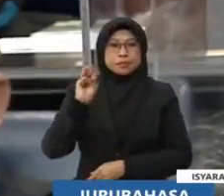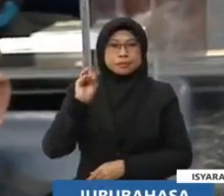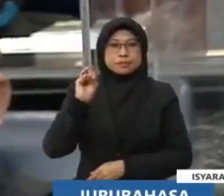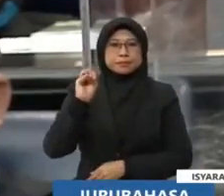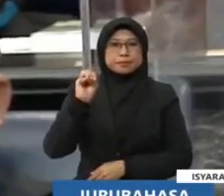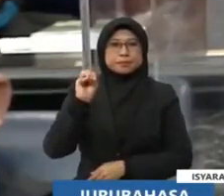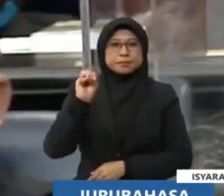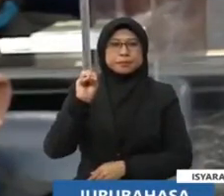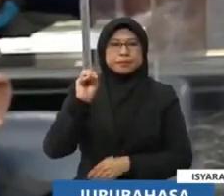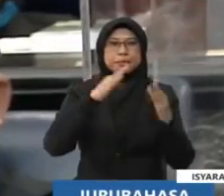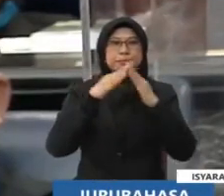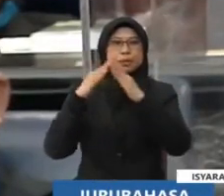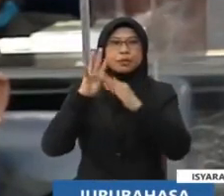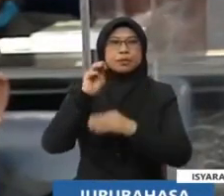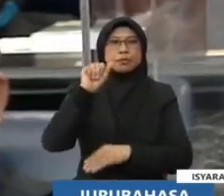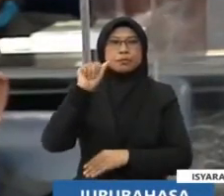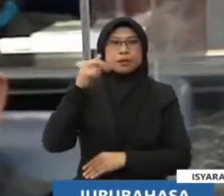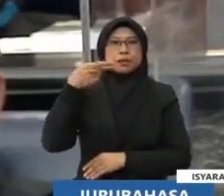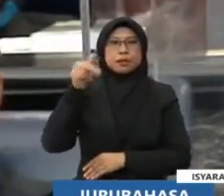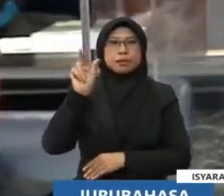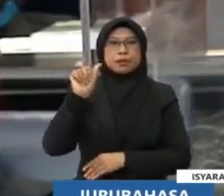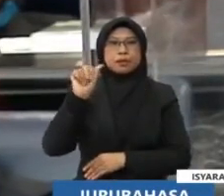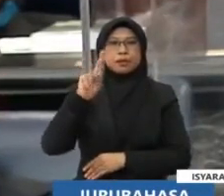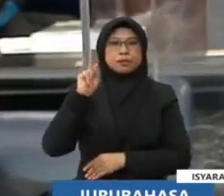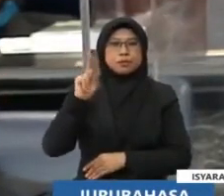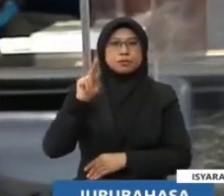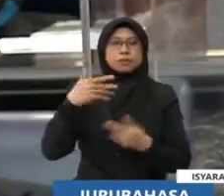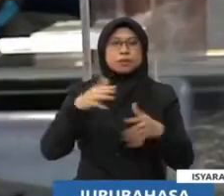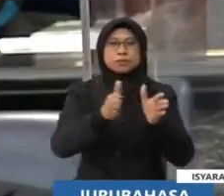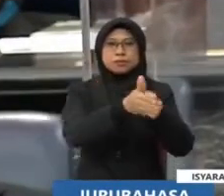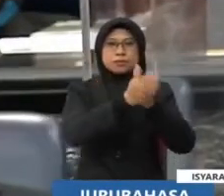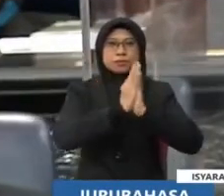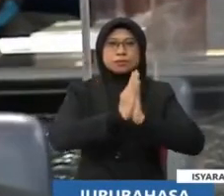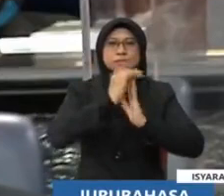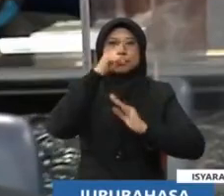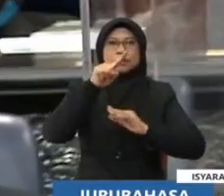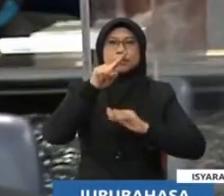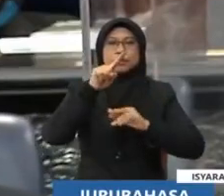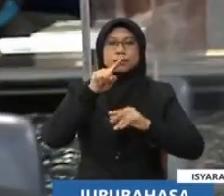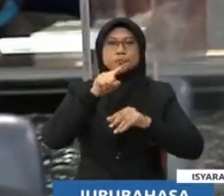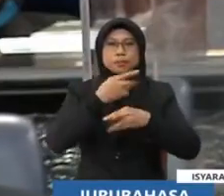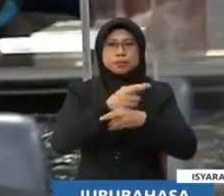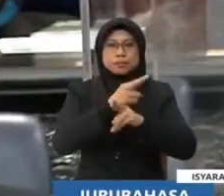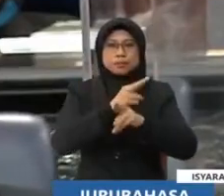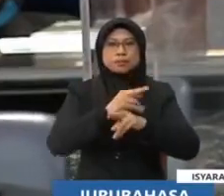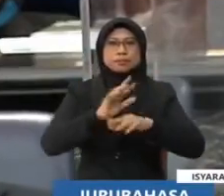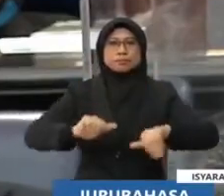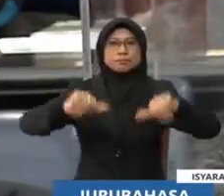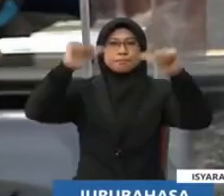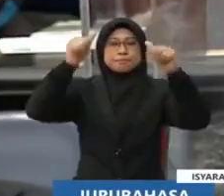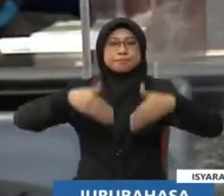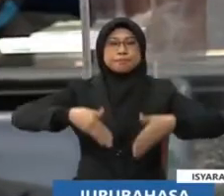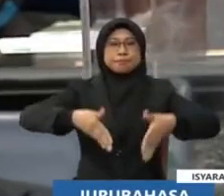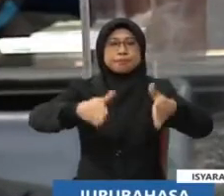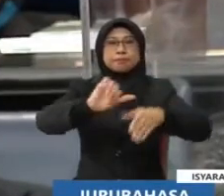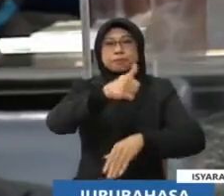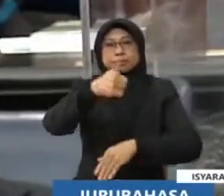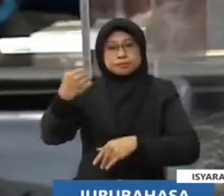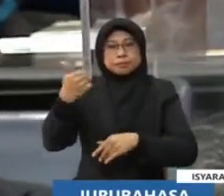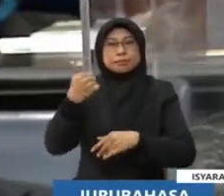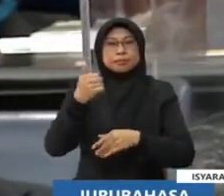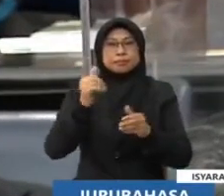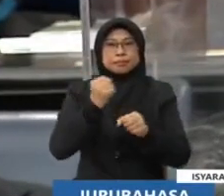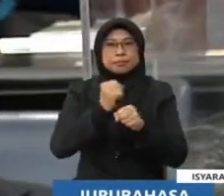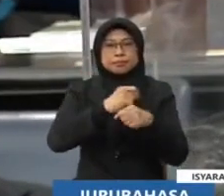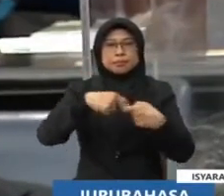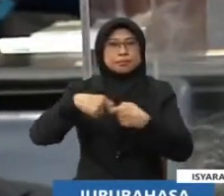Baru telah mengemukakan permohonan bagi kerja-kerja menaik taraf jalan tersebut serta lain-lain kerja yang